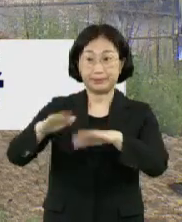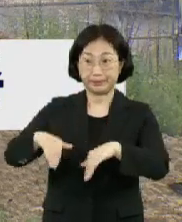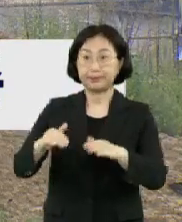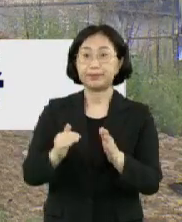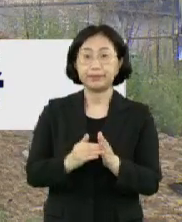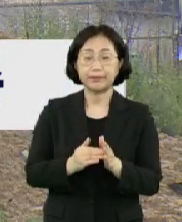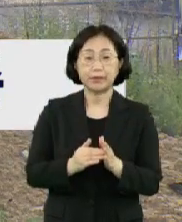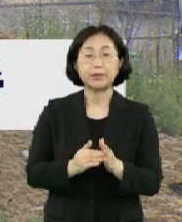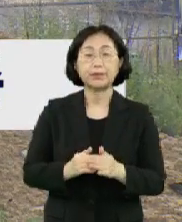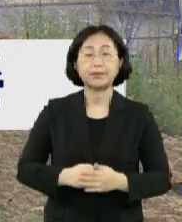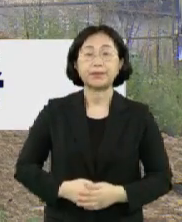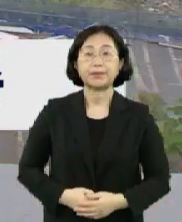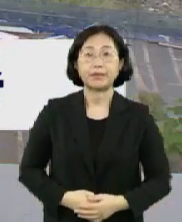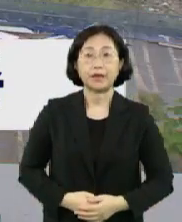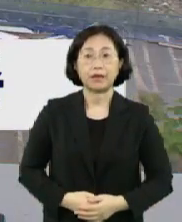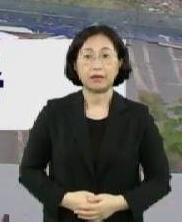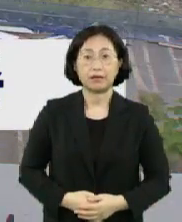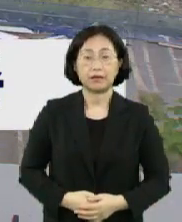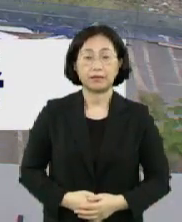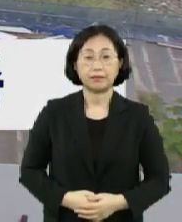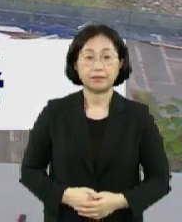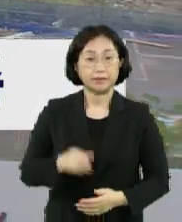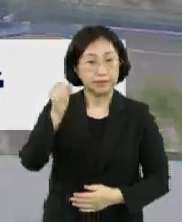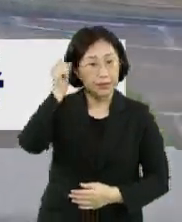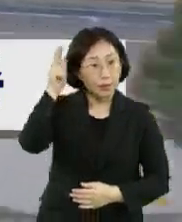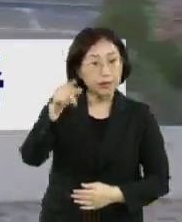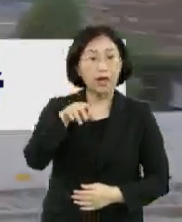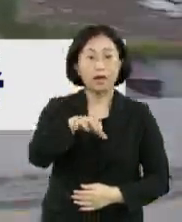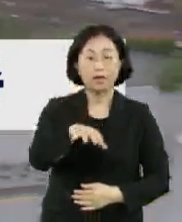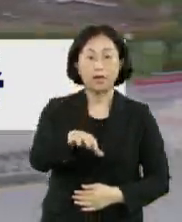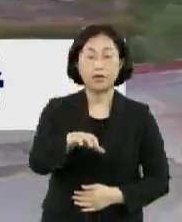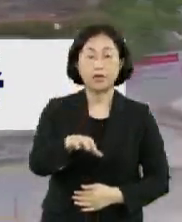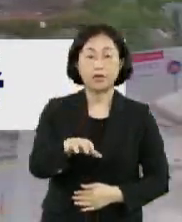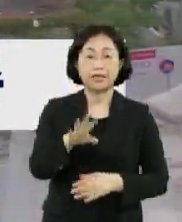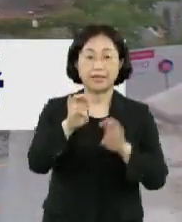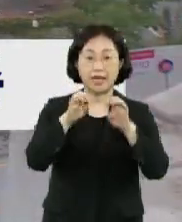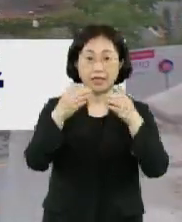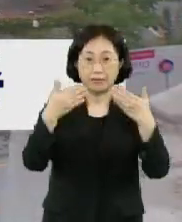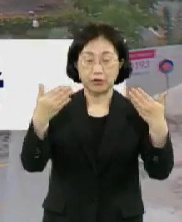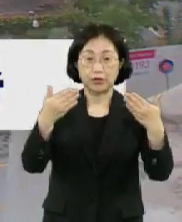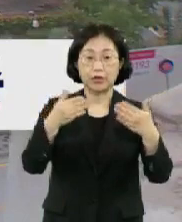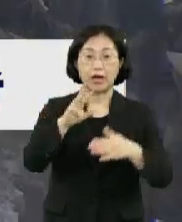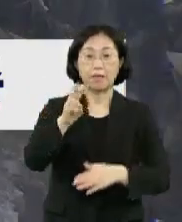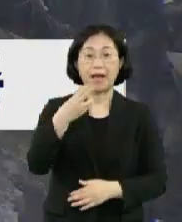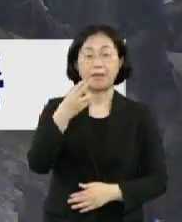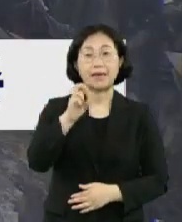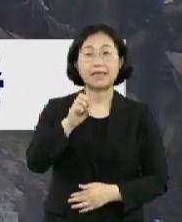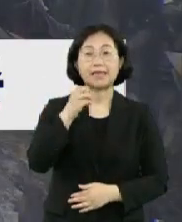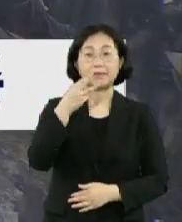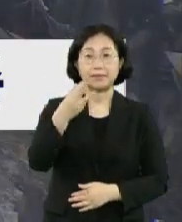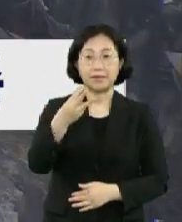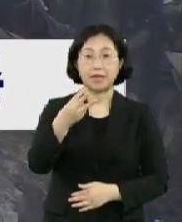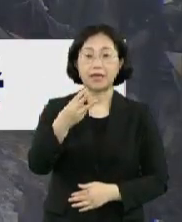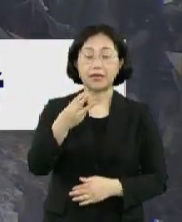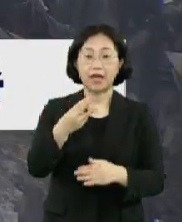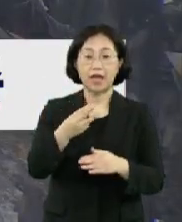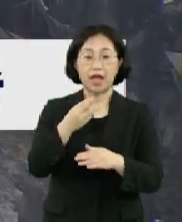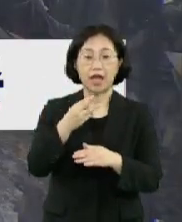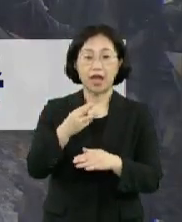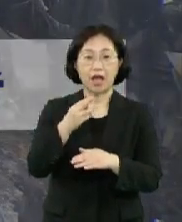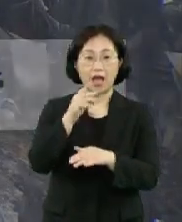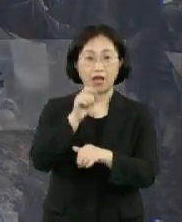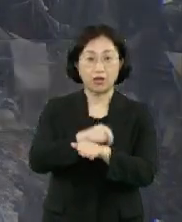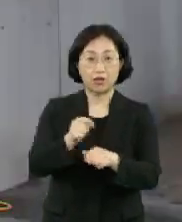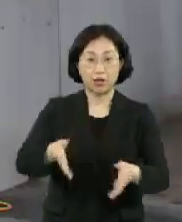철거됐고 잔해만 남아있습니다. 호텔 부지엔 49층 820세대의 주상복합 건물